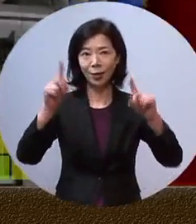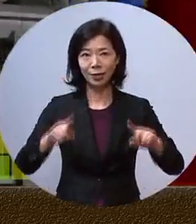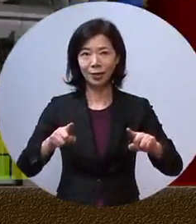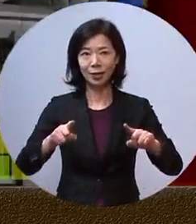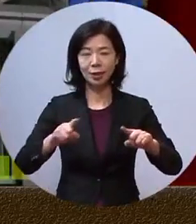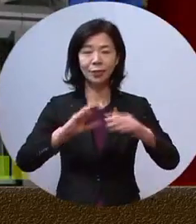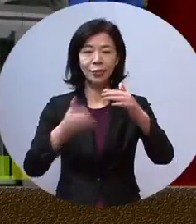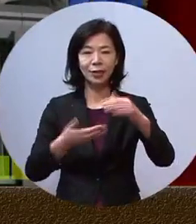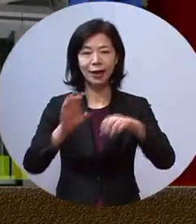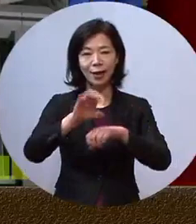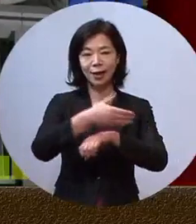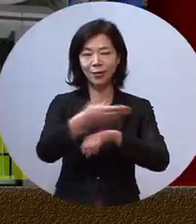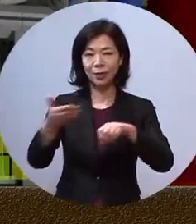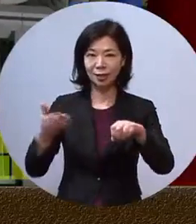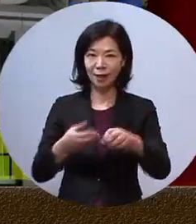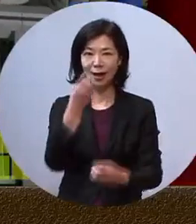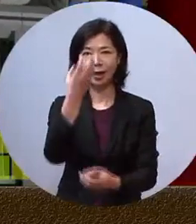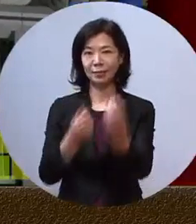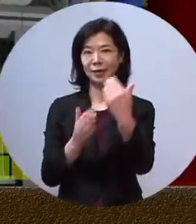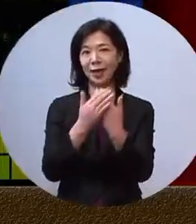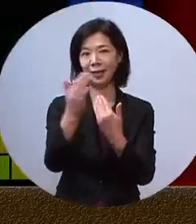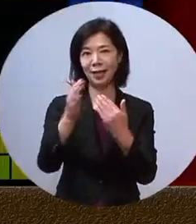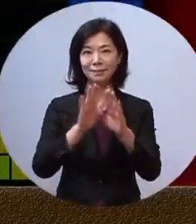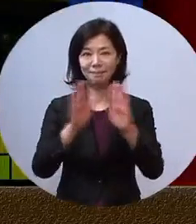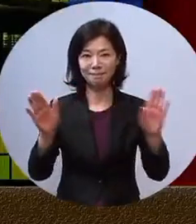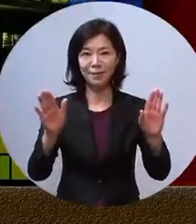花火大会が開催されました。